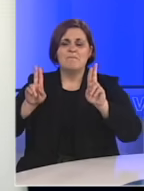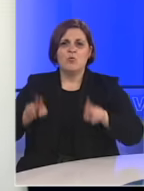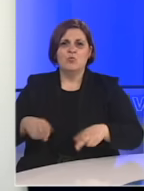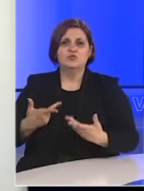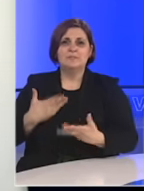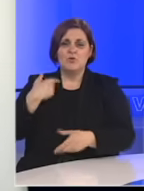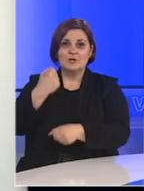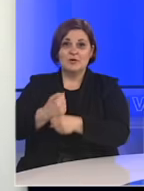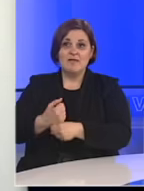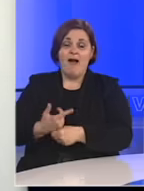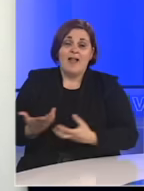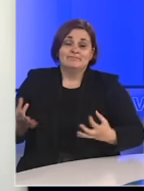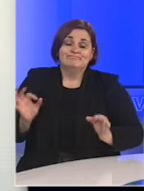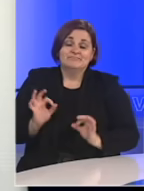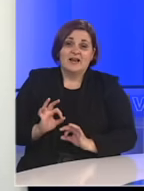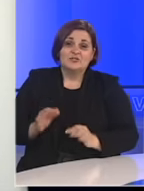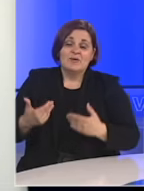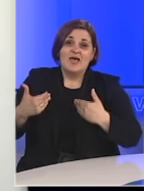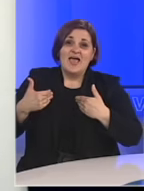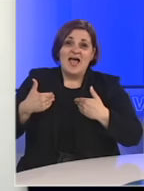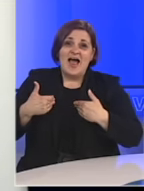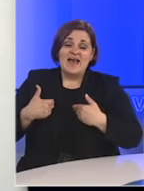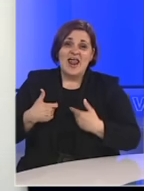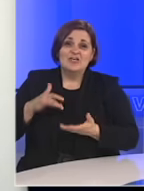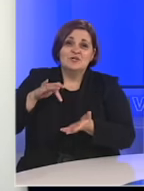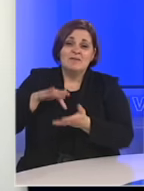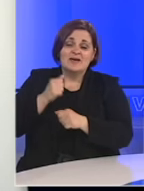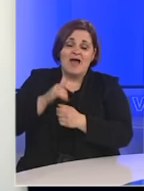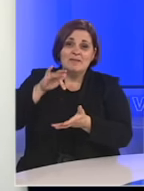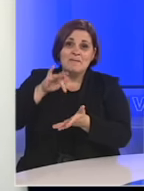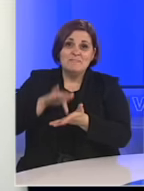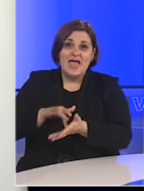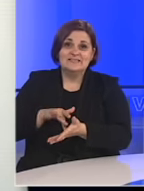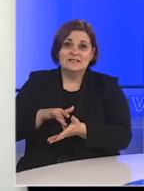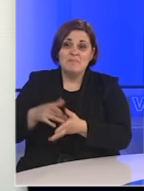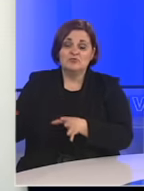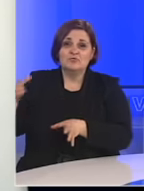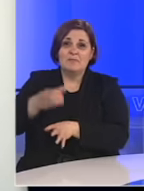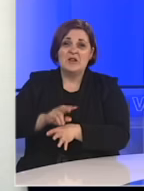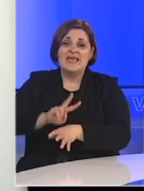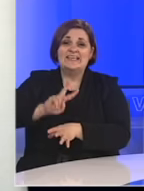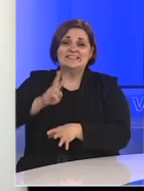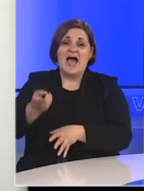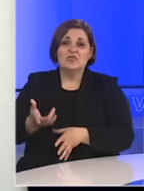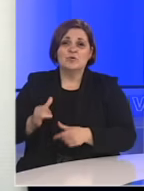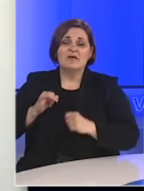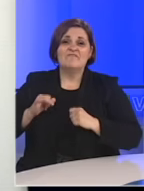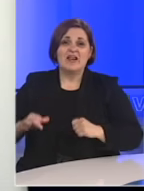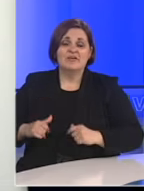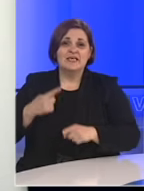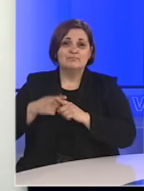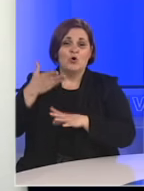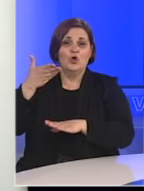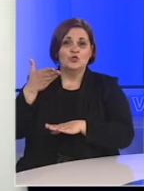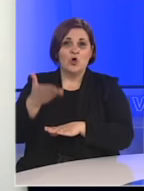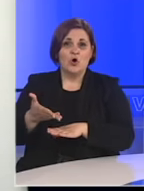mogućnosti, ali nažalost na našim mjestima se uglavnom nalaze ljudi sa drugim kvalifikacijama, upravo zato